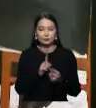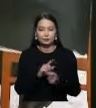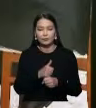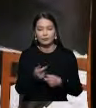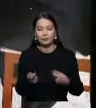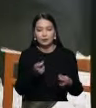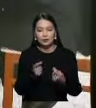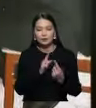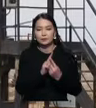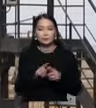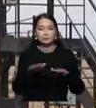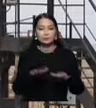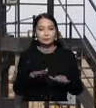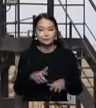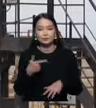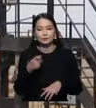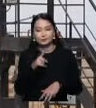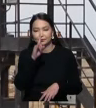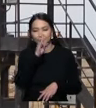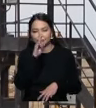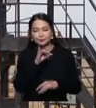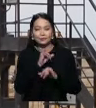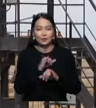обсудил совместную с Казмунайгазом разведку и